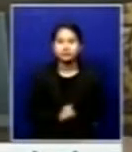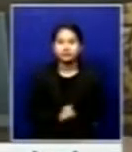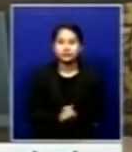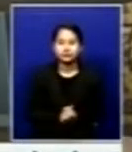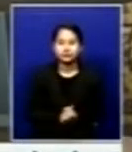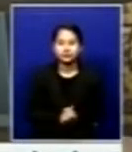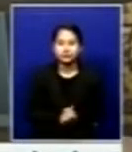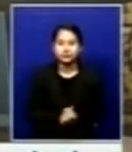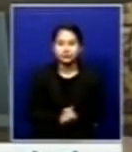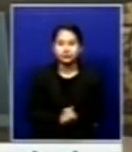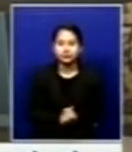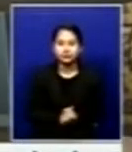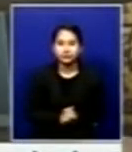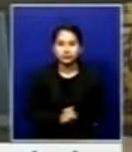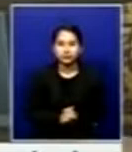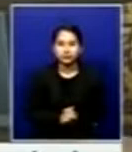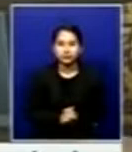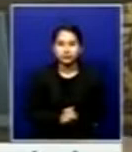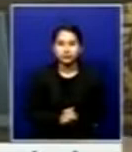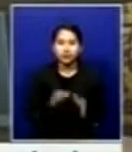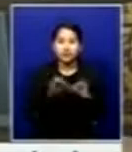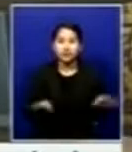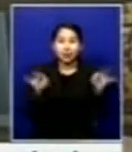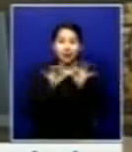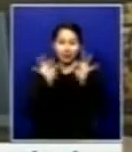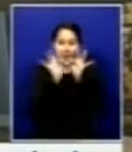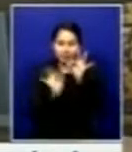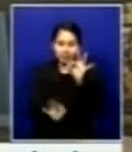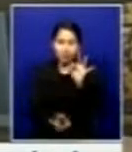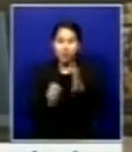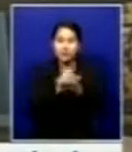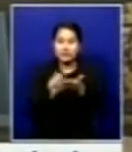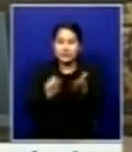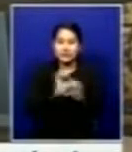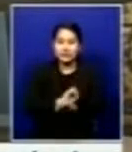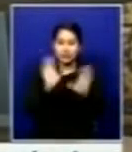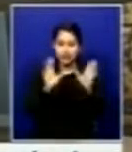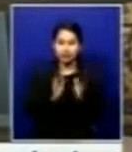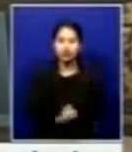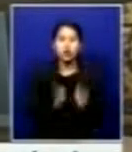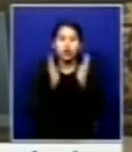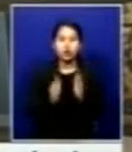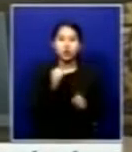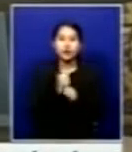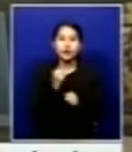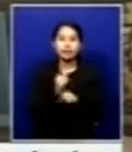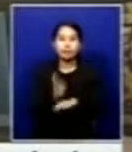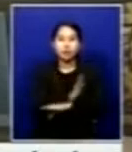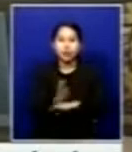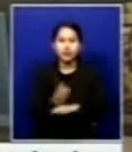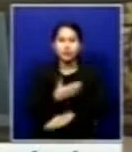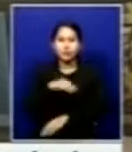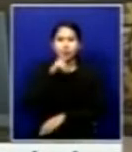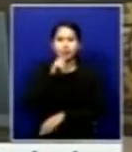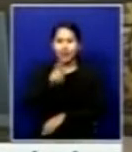และที่สำคัญนั้นท่านท่านครับเขียนไม่ชัดเจนในการเยียวยาว่าผู้ประกอบการผมถามท่านประธานผ่